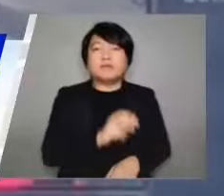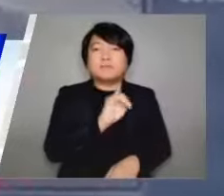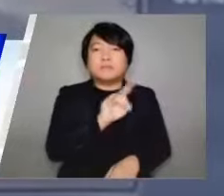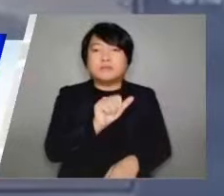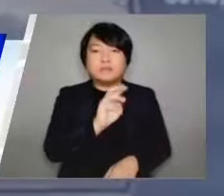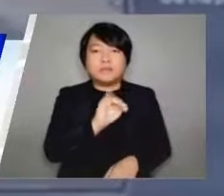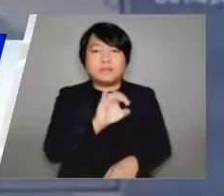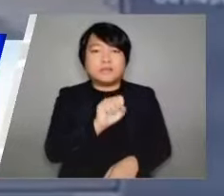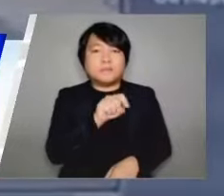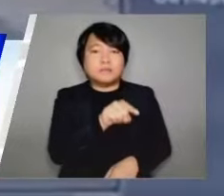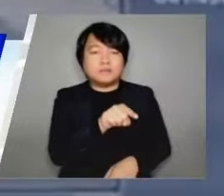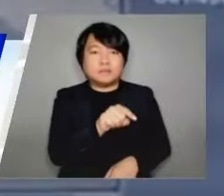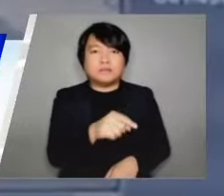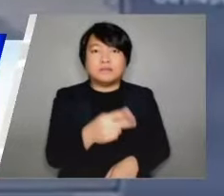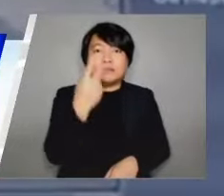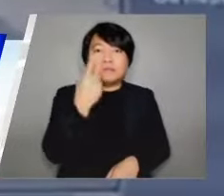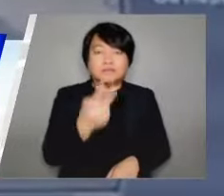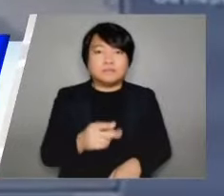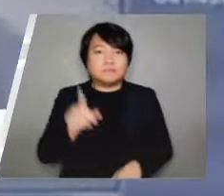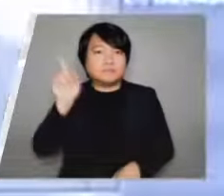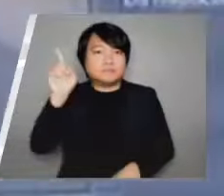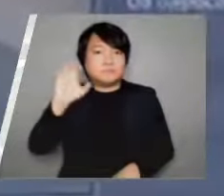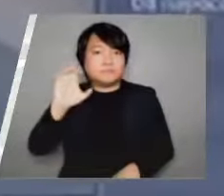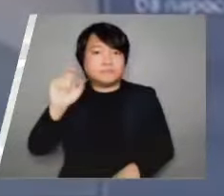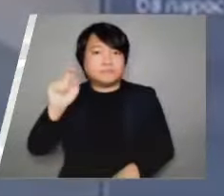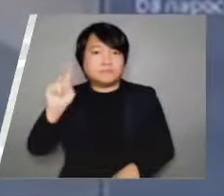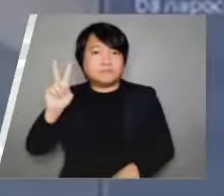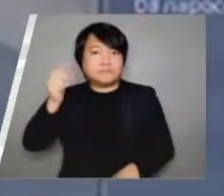pagewang-gewang ang andar ng tricab nang makasalubong nito ang